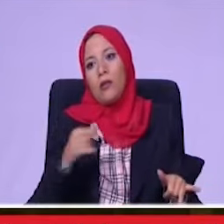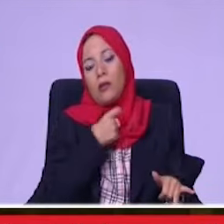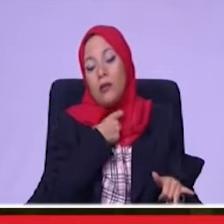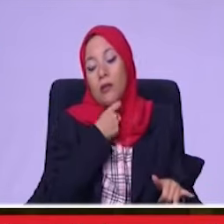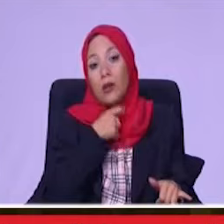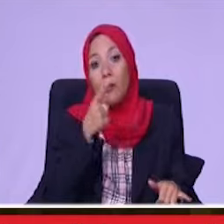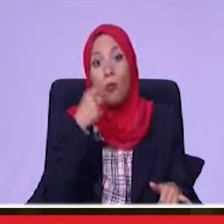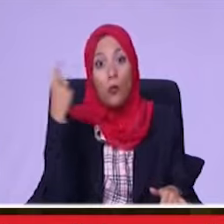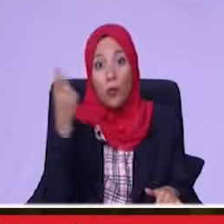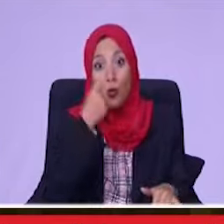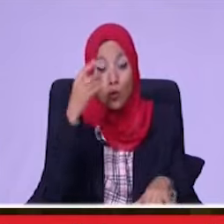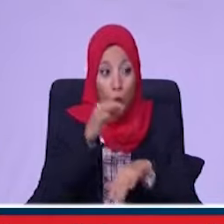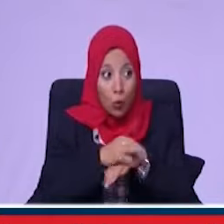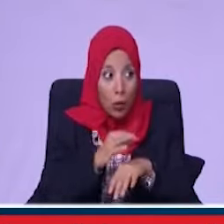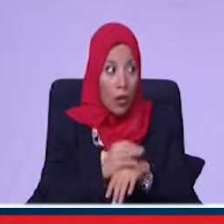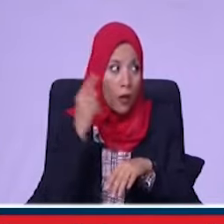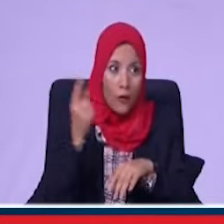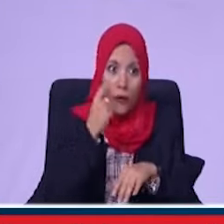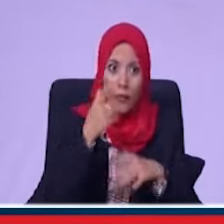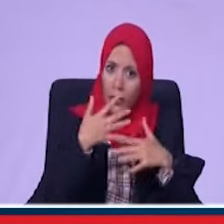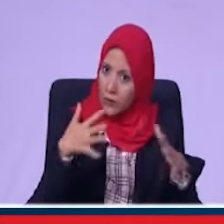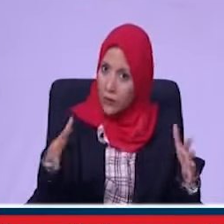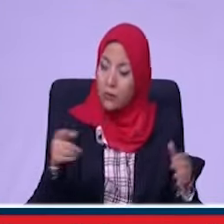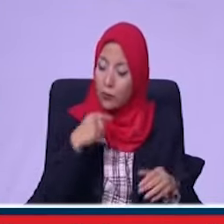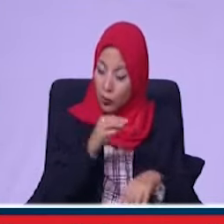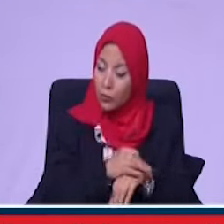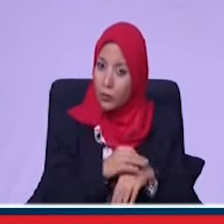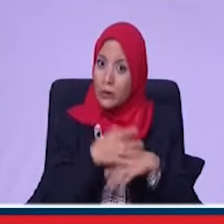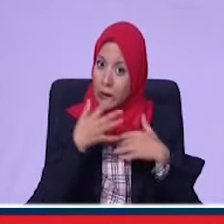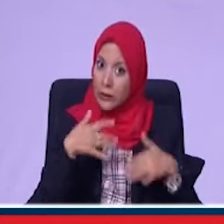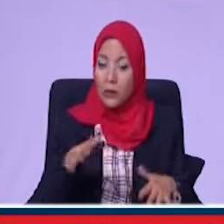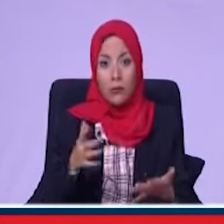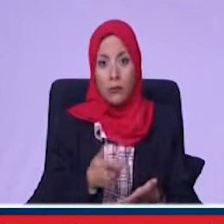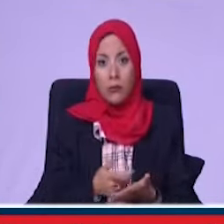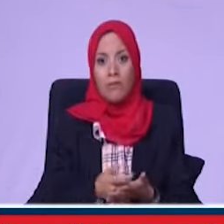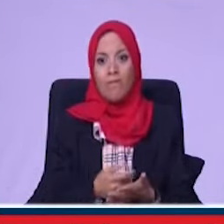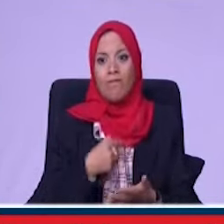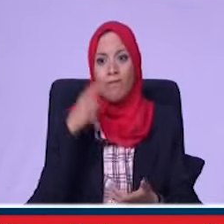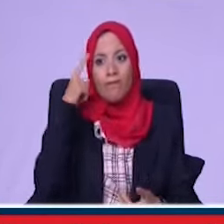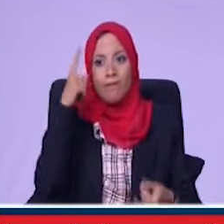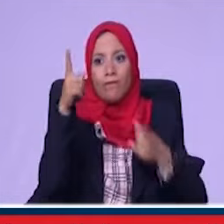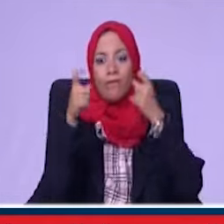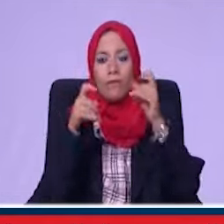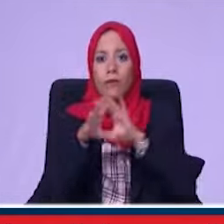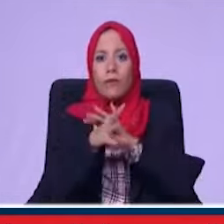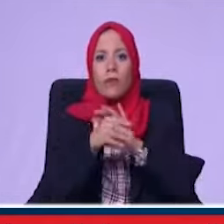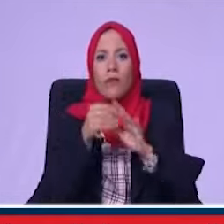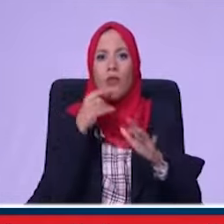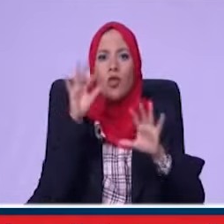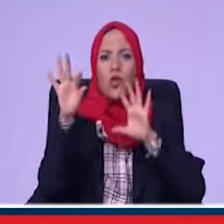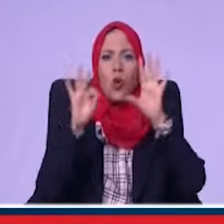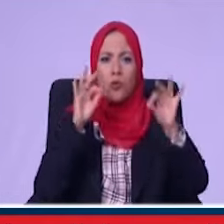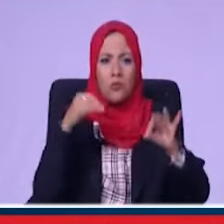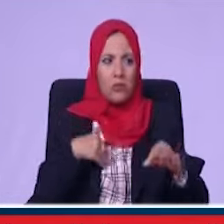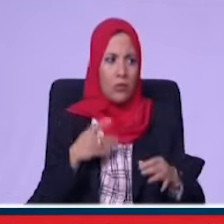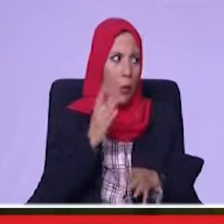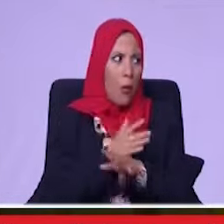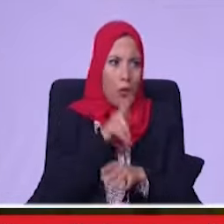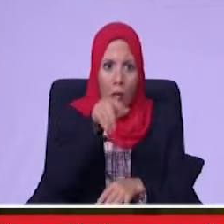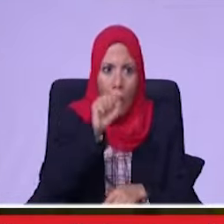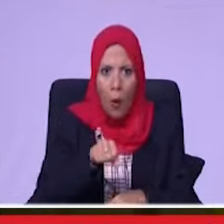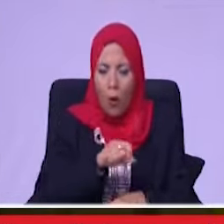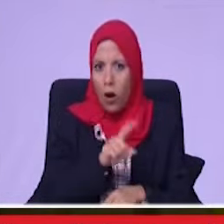يعالجوه؟ لا، راح لدكاتره كتير. قالوا ايه الدكاتره؟ الدكاتره مش عارفه تشخص الحاله يعني بتاعته.